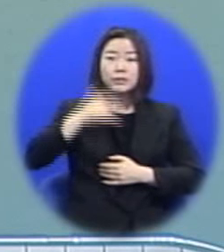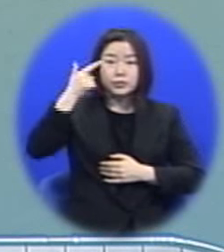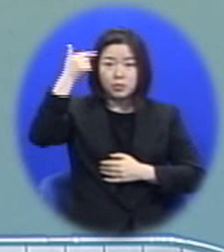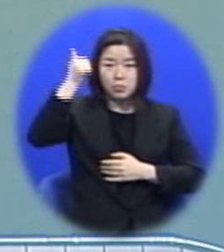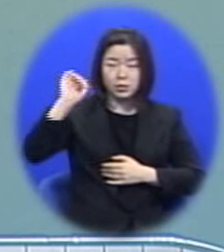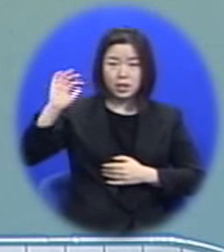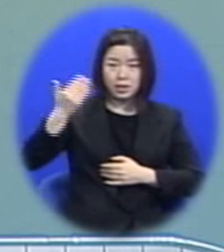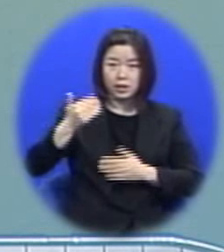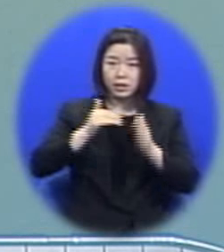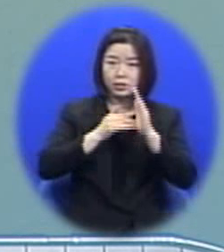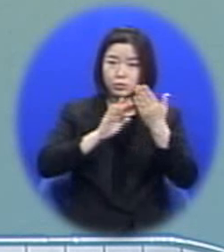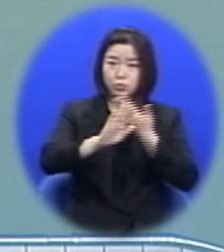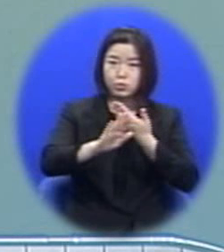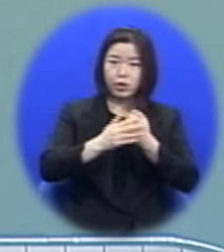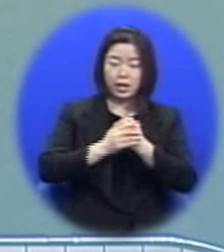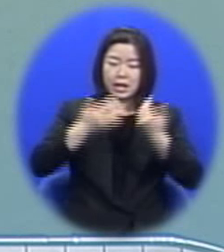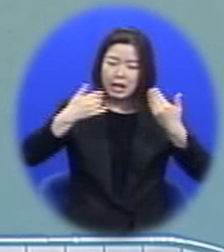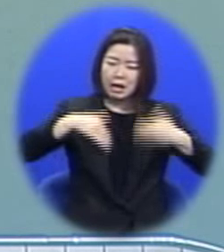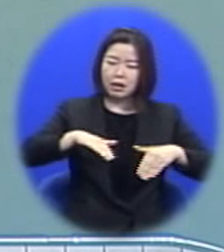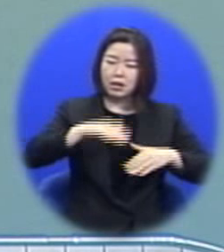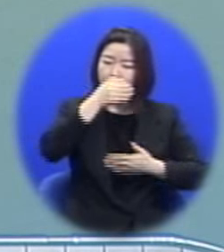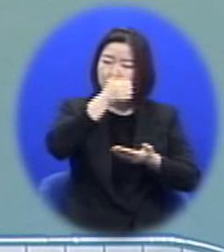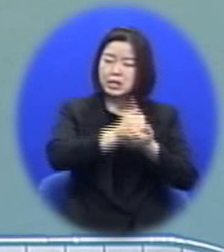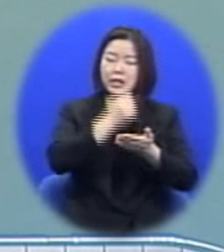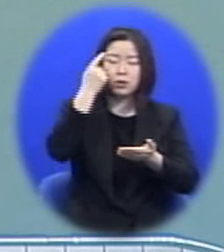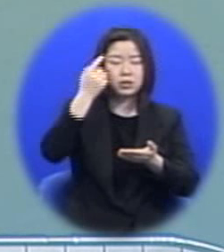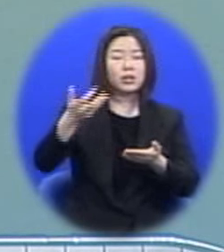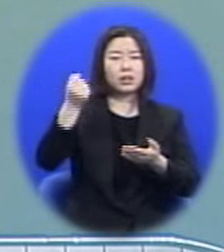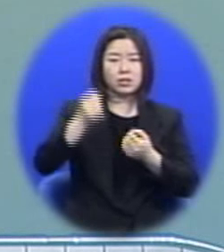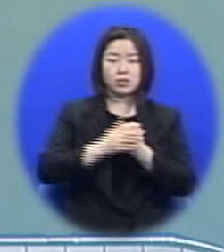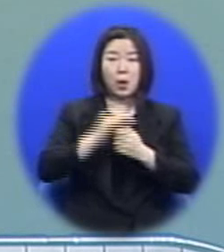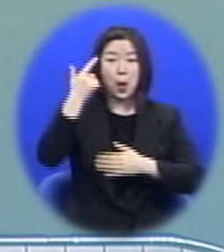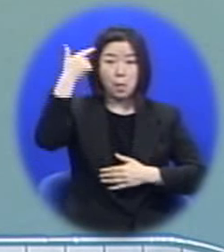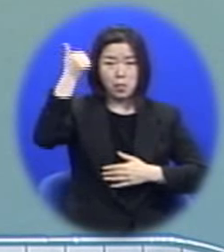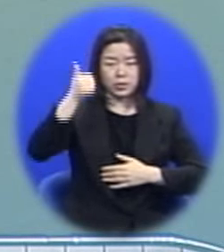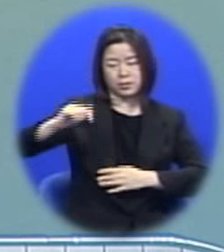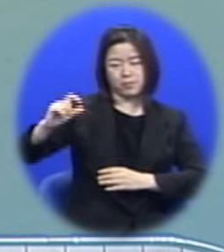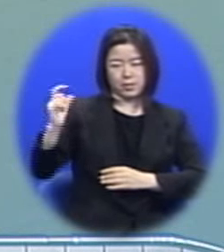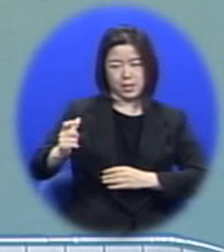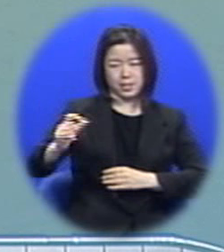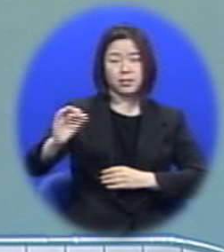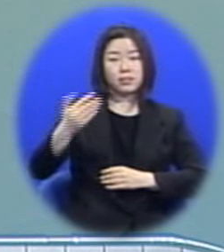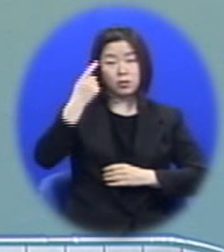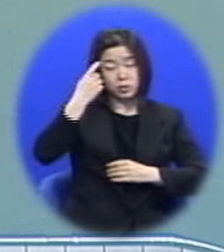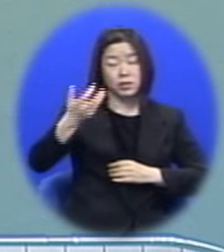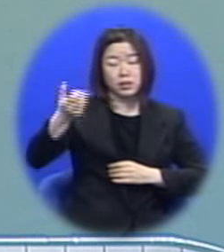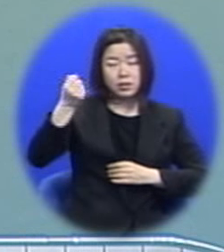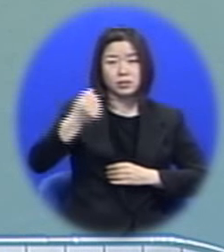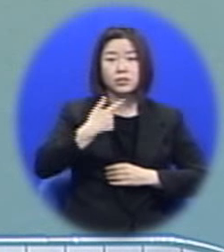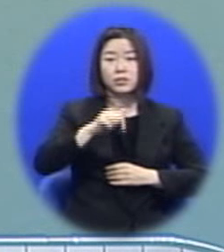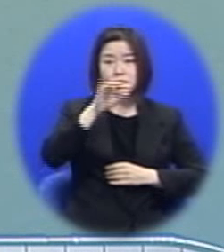되었지만 약한 건 죄라고 생각했어요. 목사도 강해야 된다고 생각했어요.